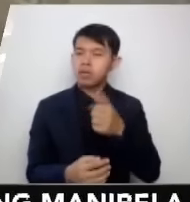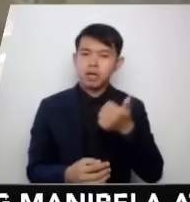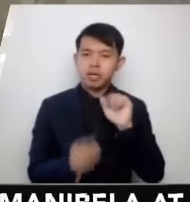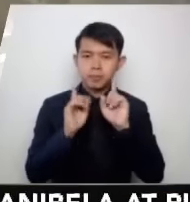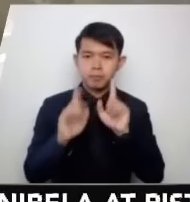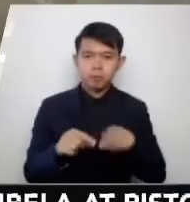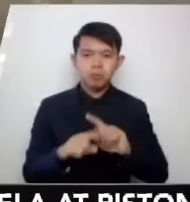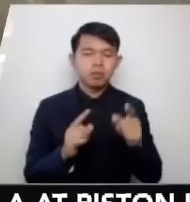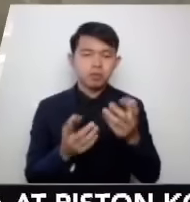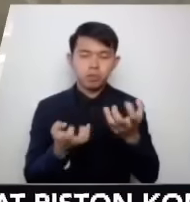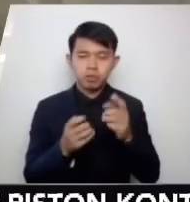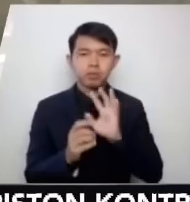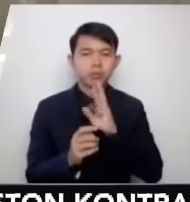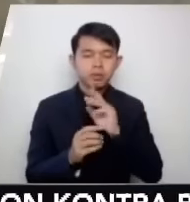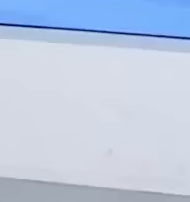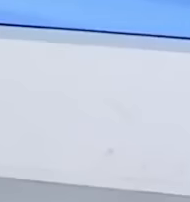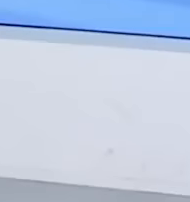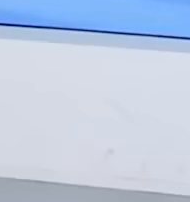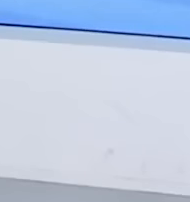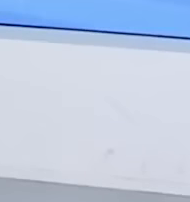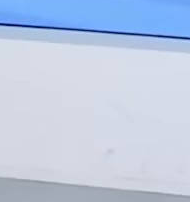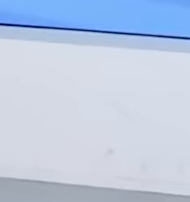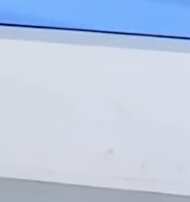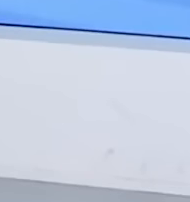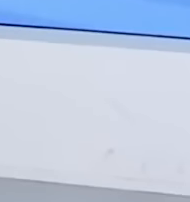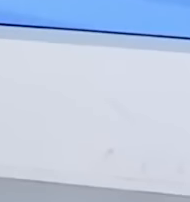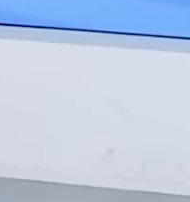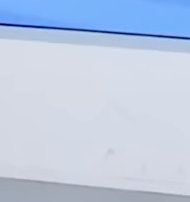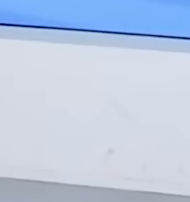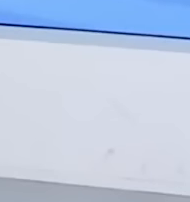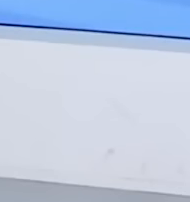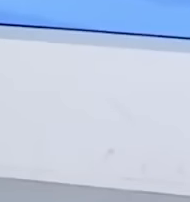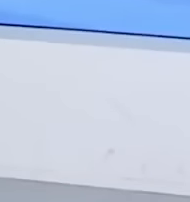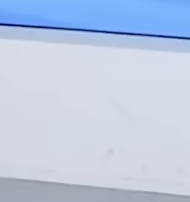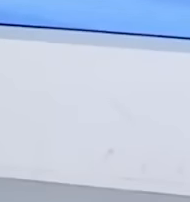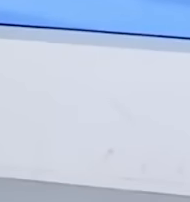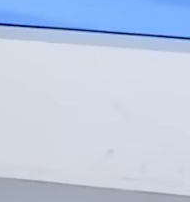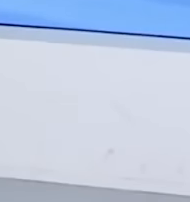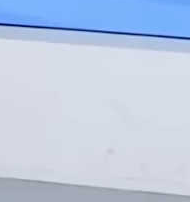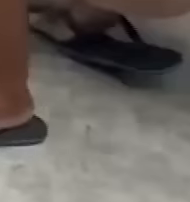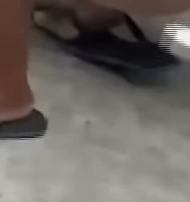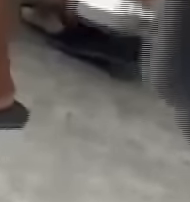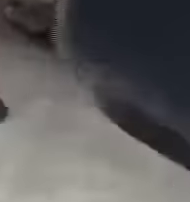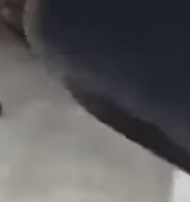GMA Integrated News. Ito na ang mabibilis na balita.